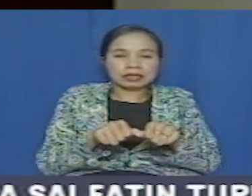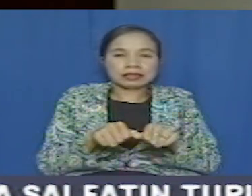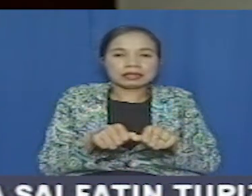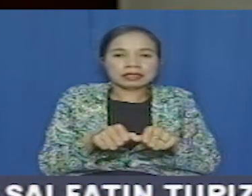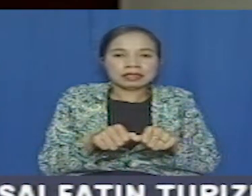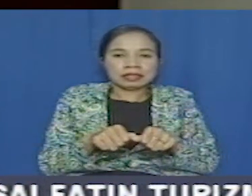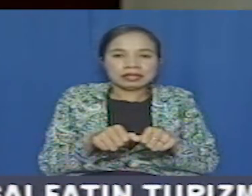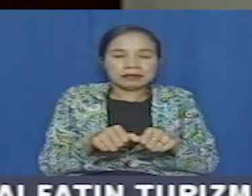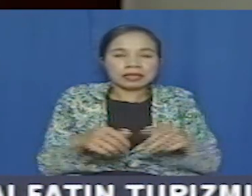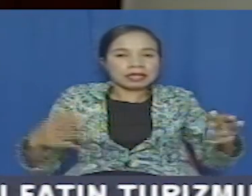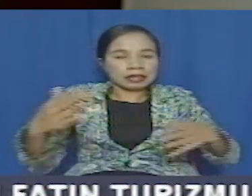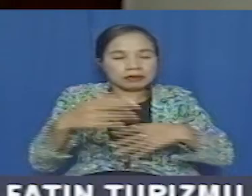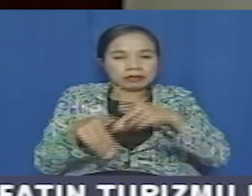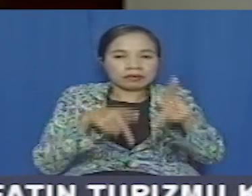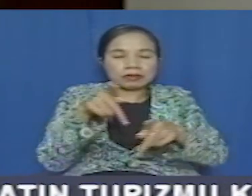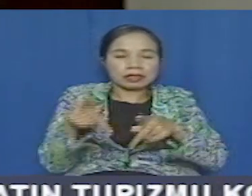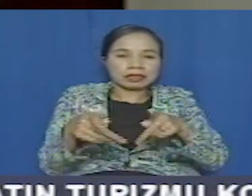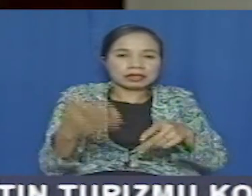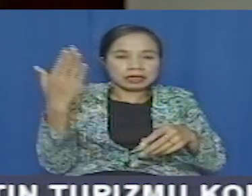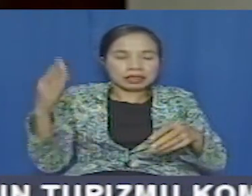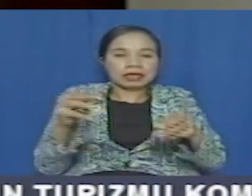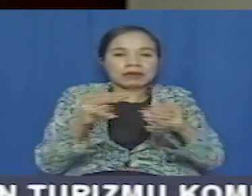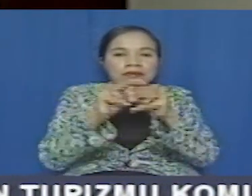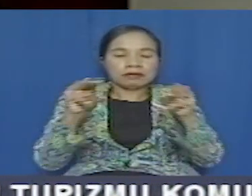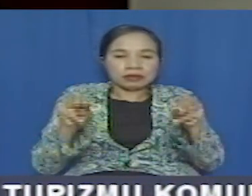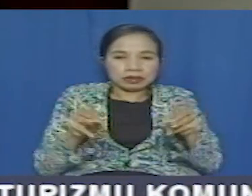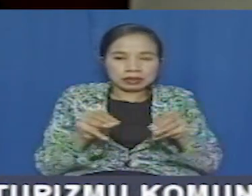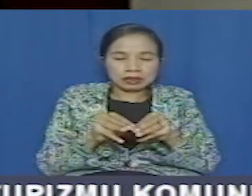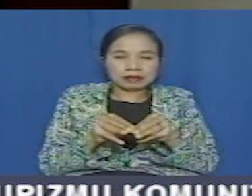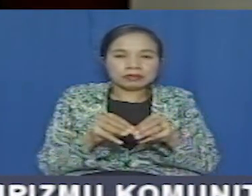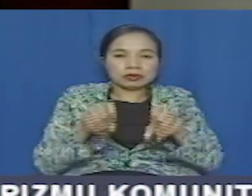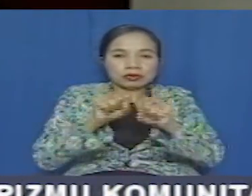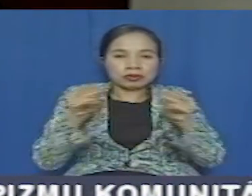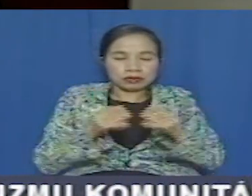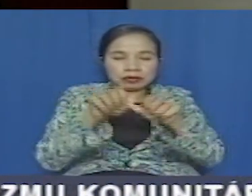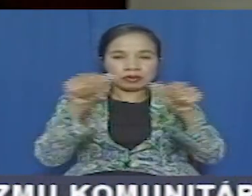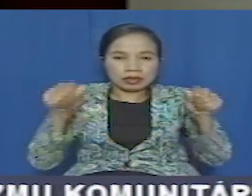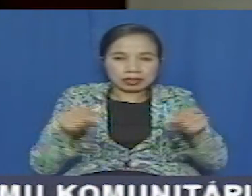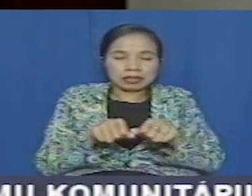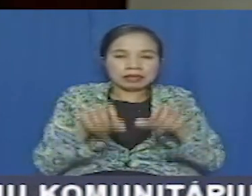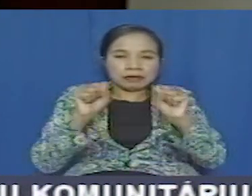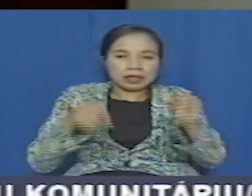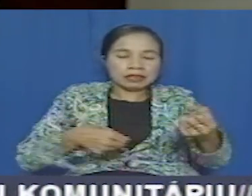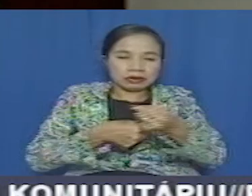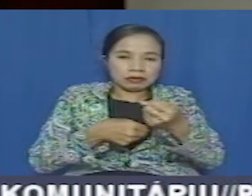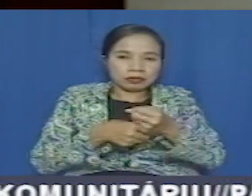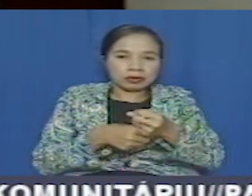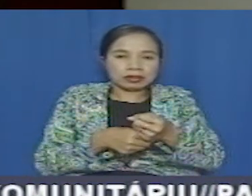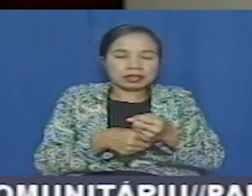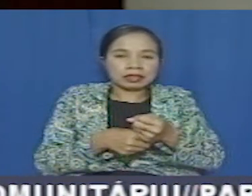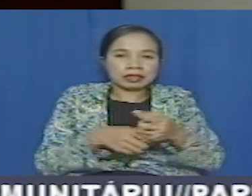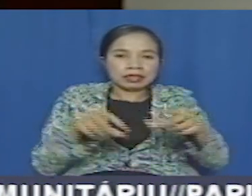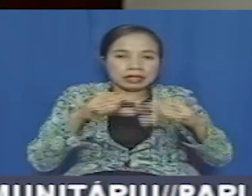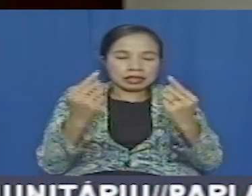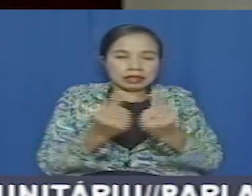comunidade sira ia base atau sira ita harun masih men dificuldade saida maka kita bela apoio sira dia kliu atau bela apoio kita saudi atau implementa